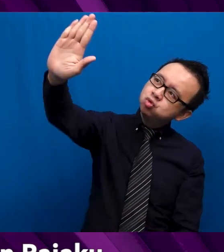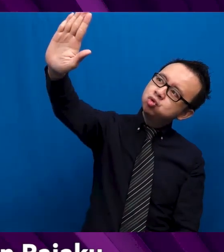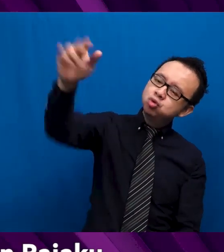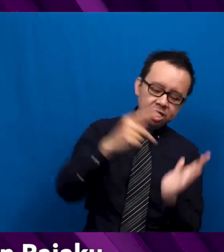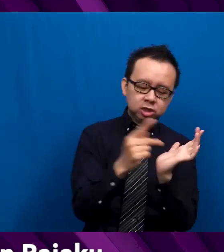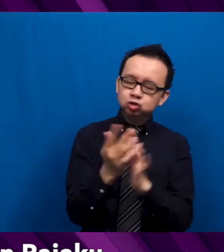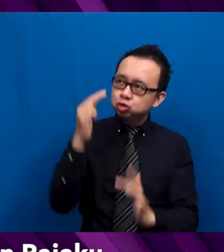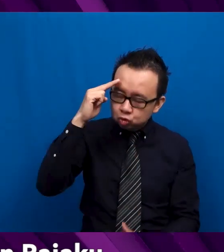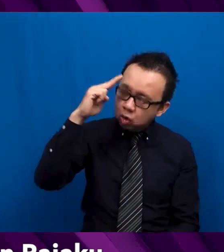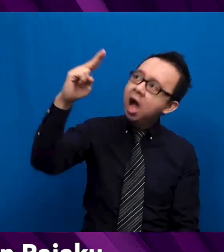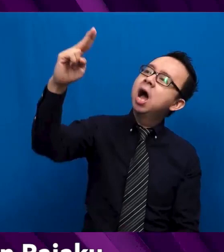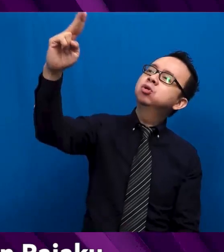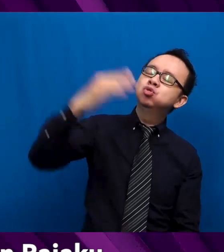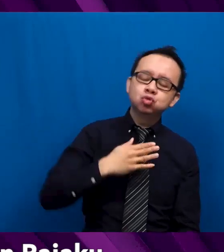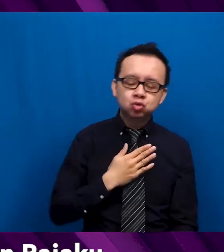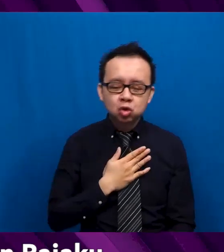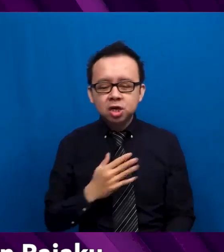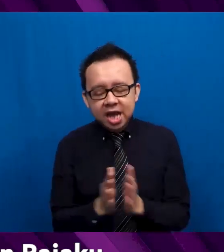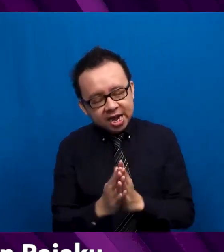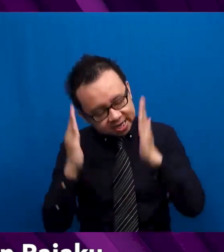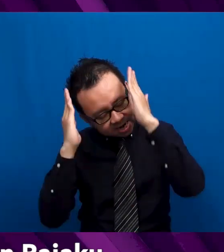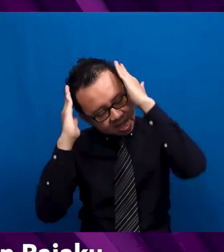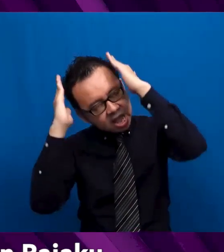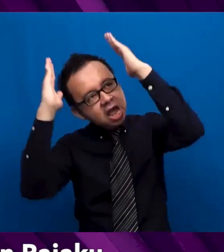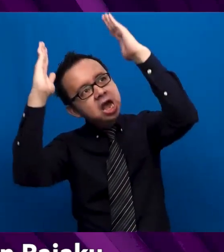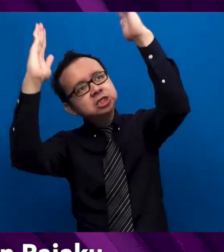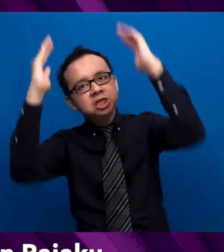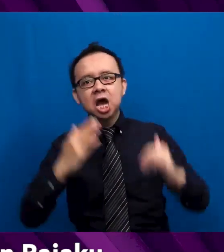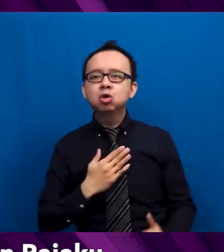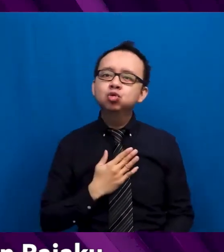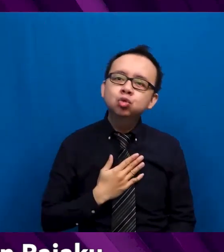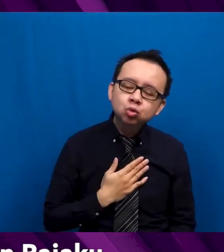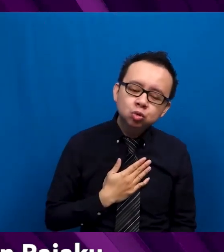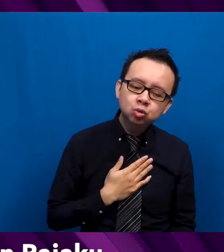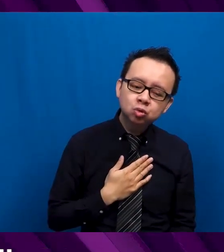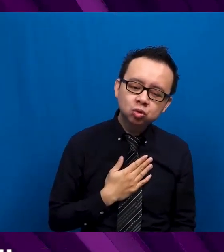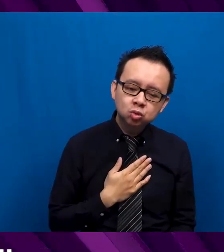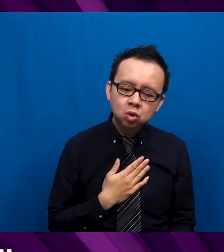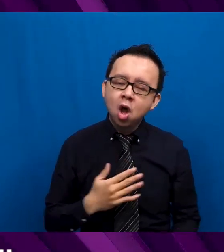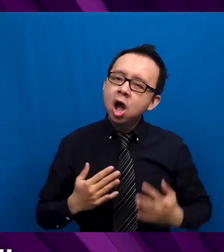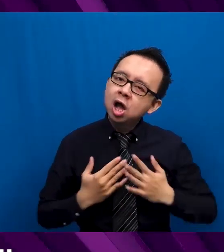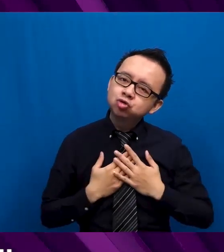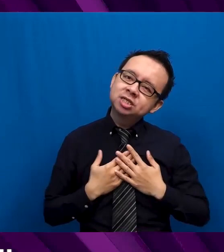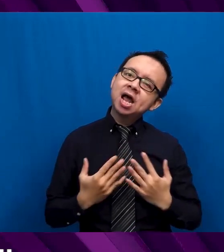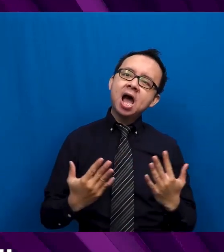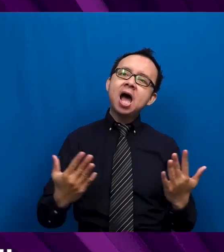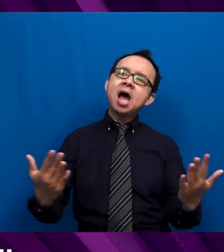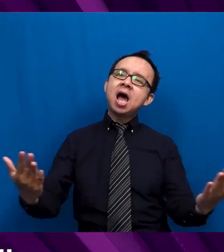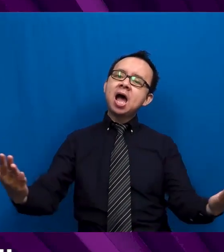padamu, Yesus Tuhanku dan Rajaku. Ku